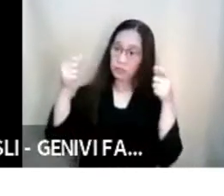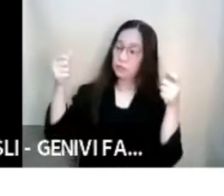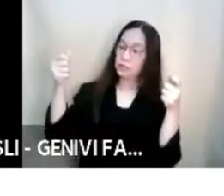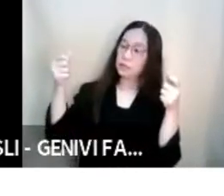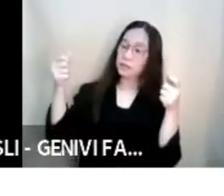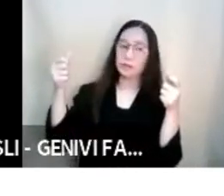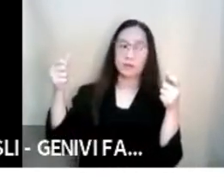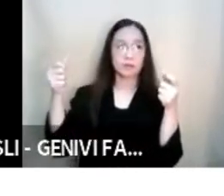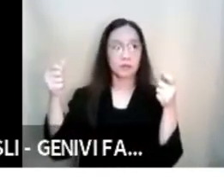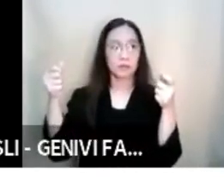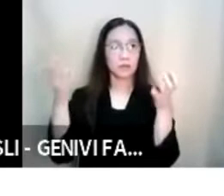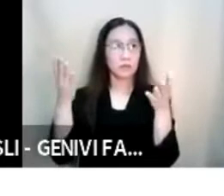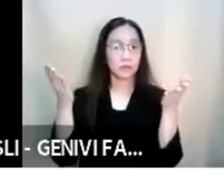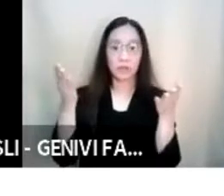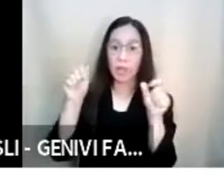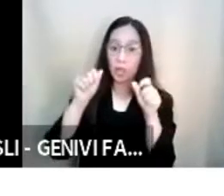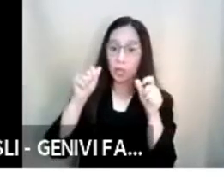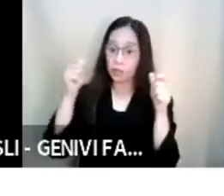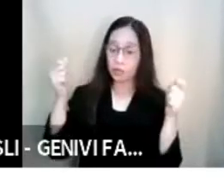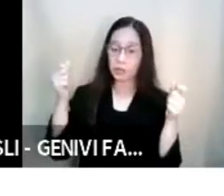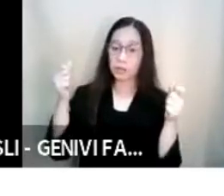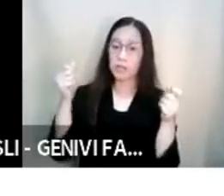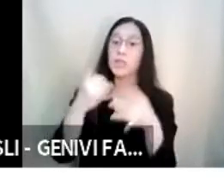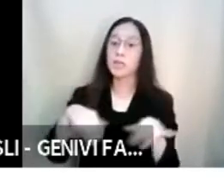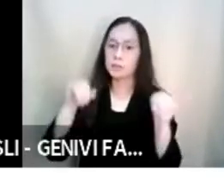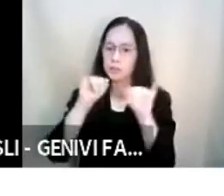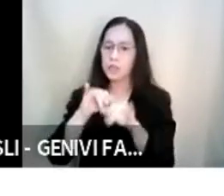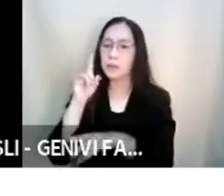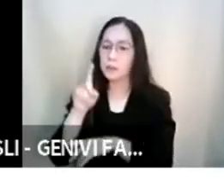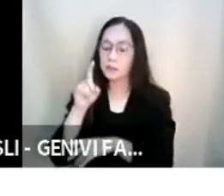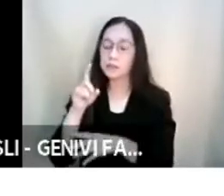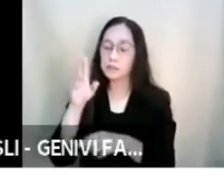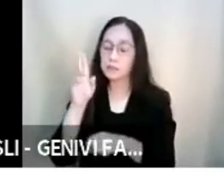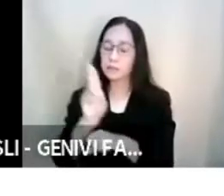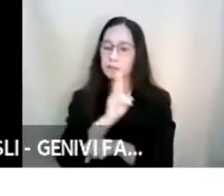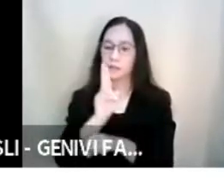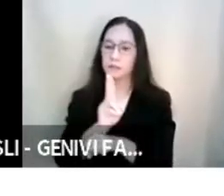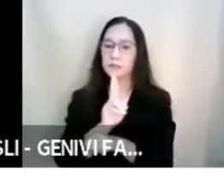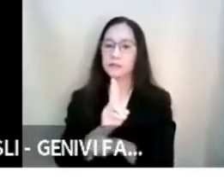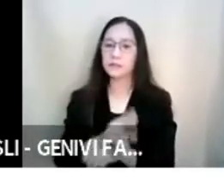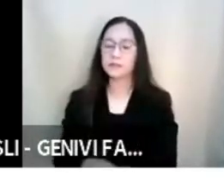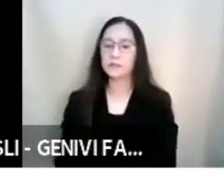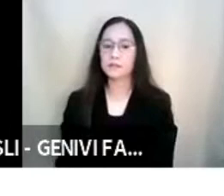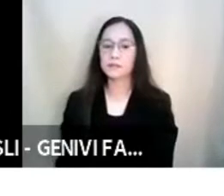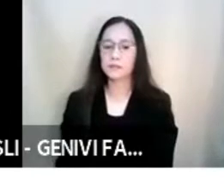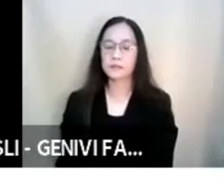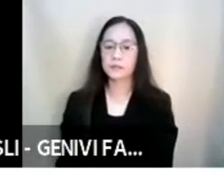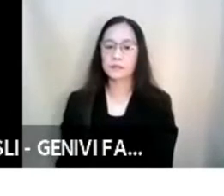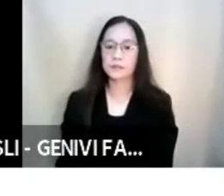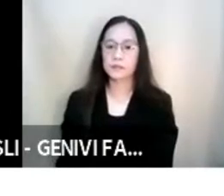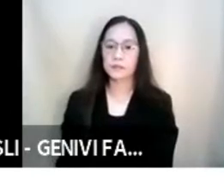anong aspeto ng newspaper ang importante na matutunan nilang gamitin. No, so this is very